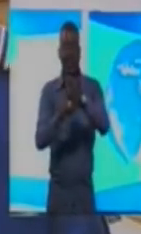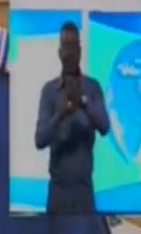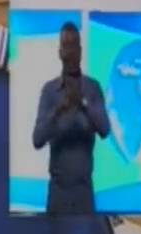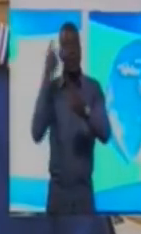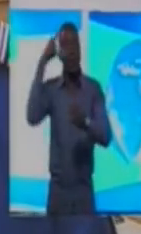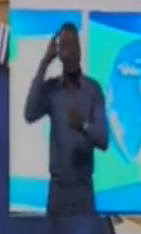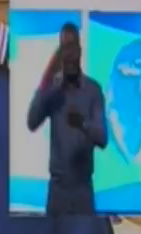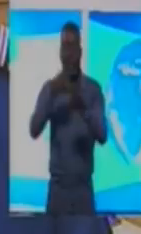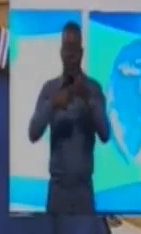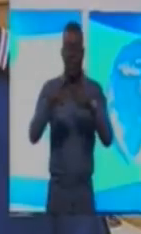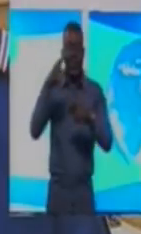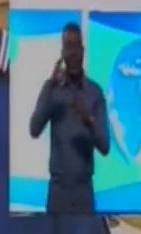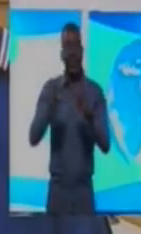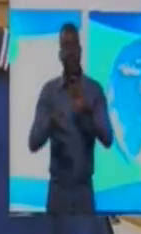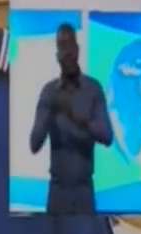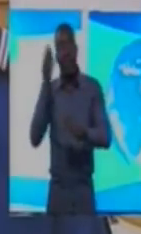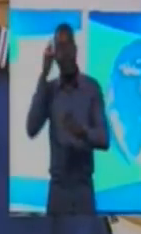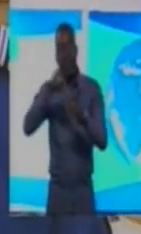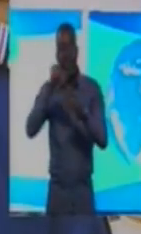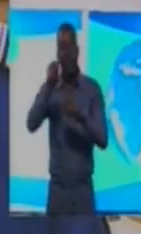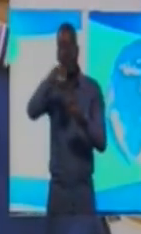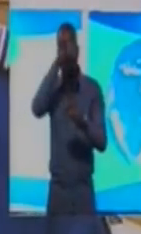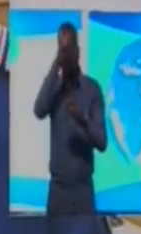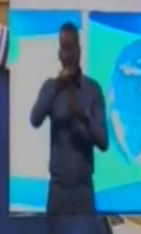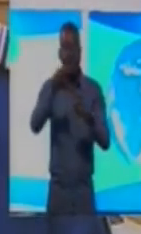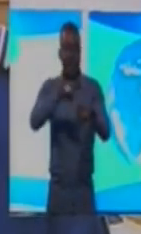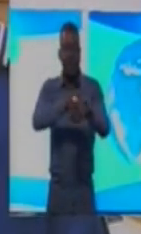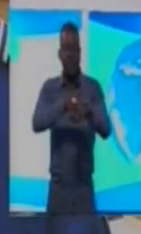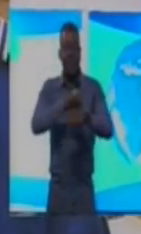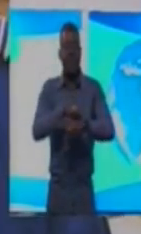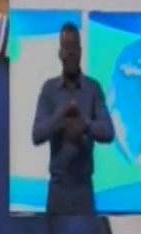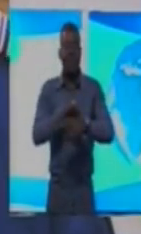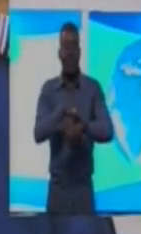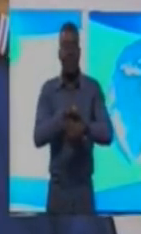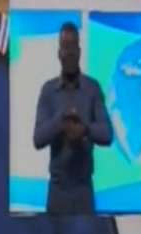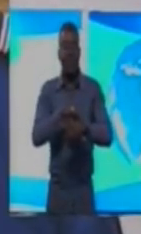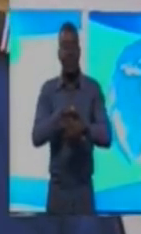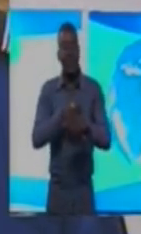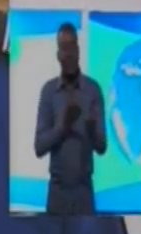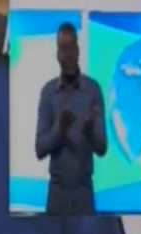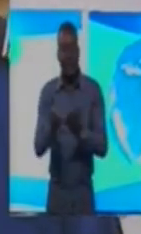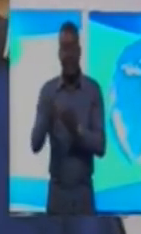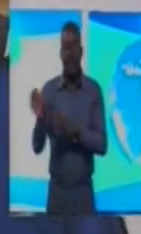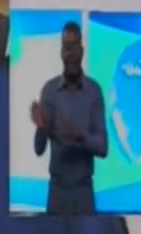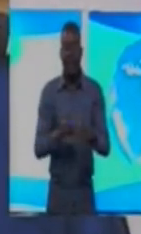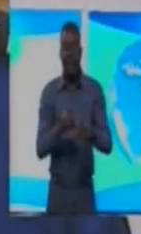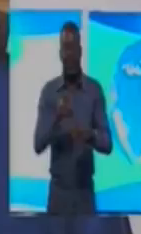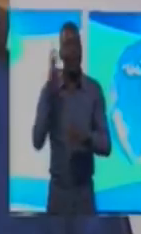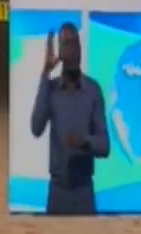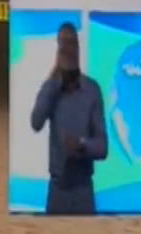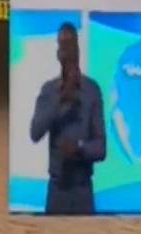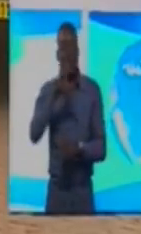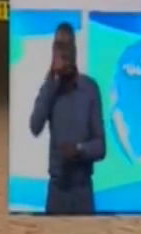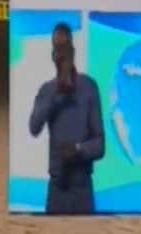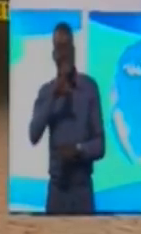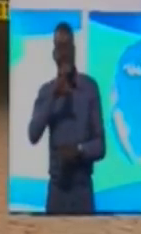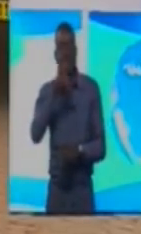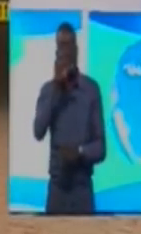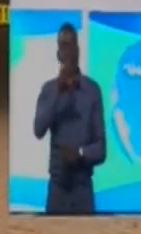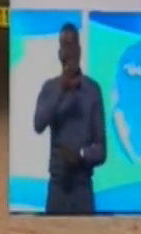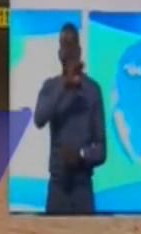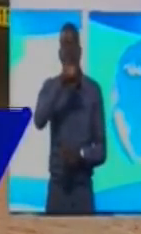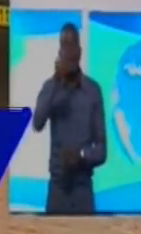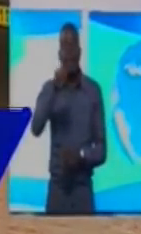qui atterrissent, qui décollent et qui stationnent sur cet espace. Il servira à faire des patrouilles, faire des rondes. Lisa